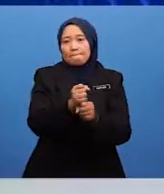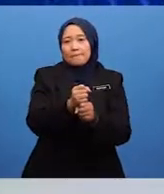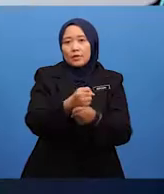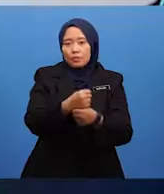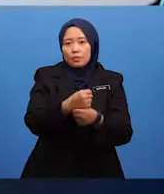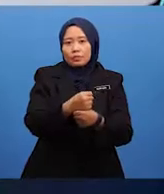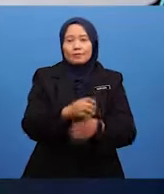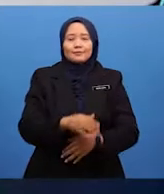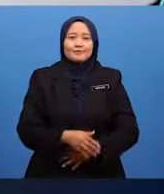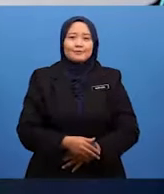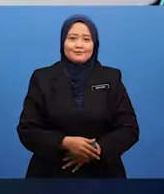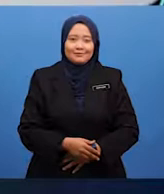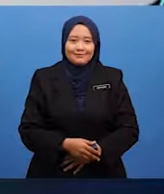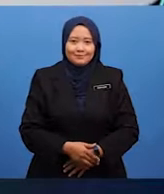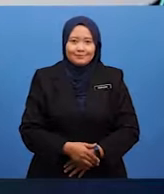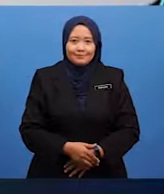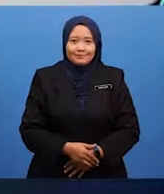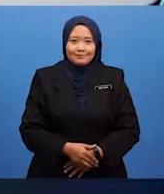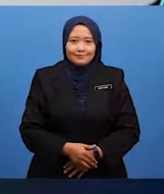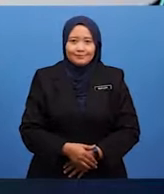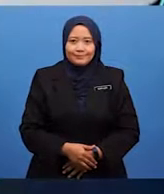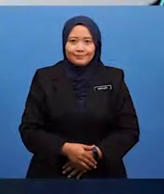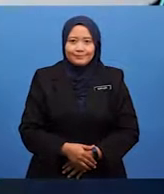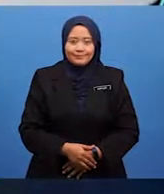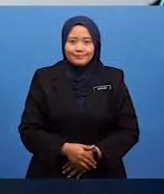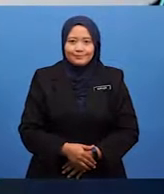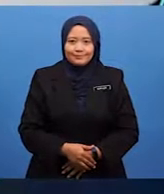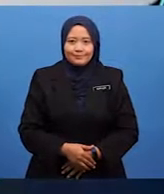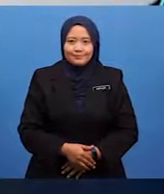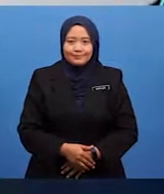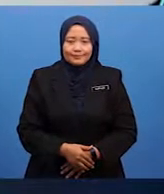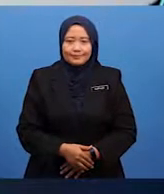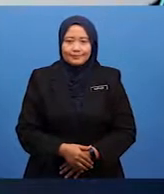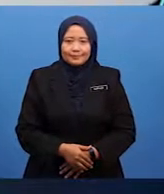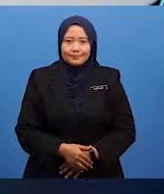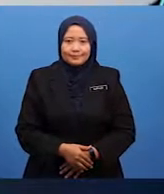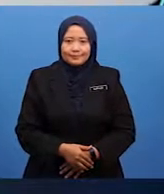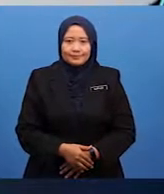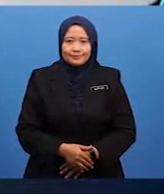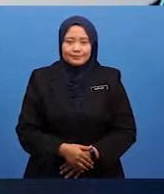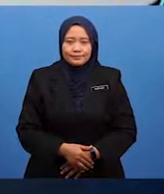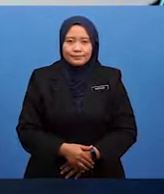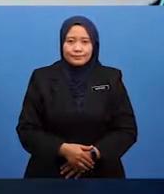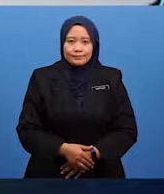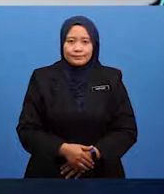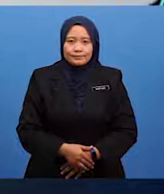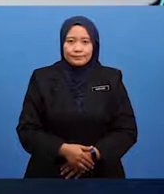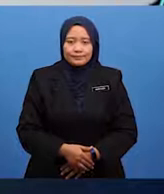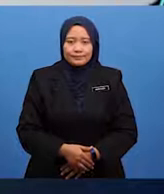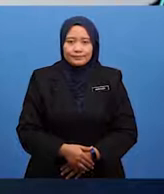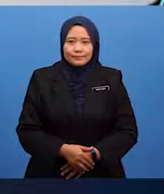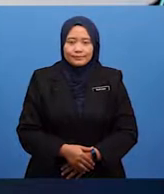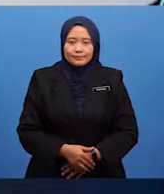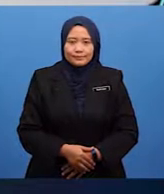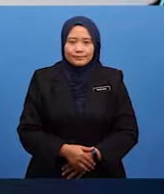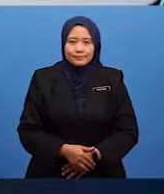betul betul betul pisan teknik lilit jambul harus menggambarkan dan juga